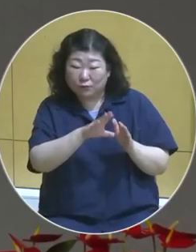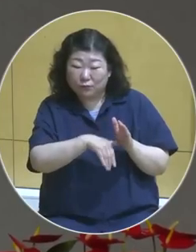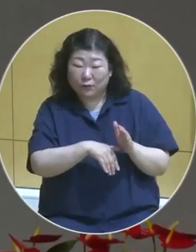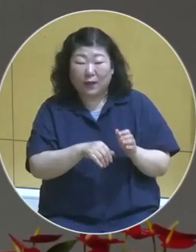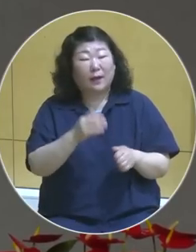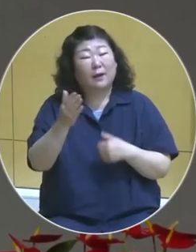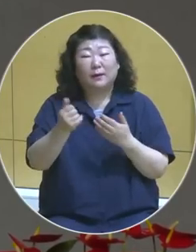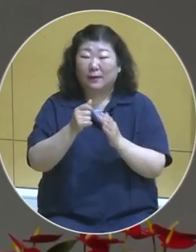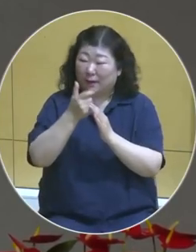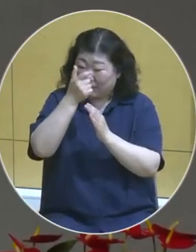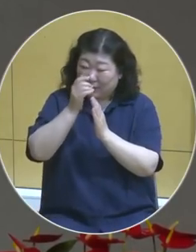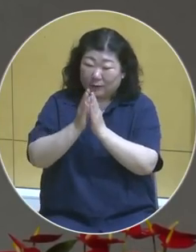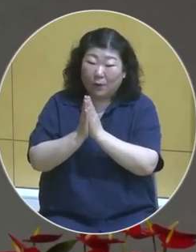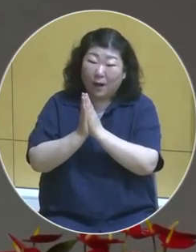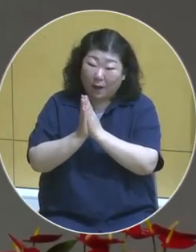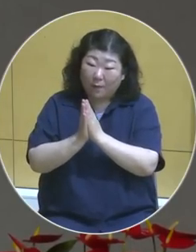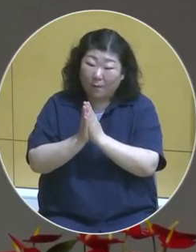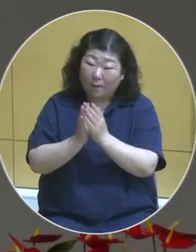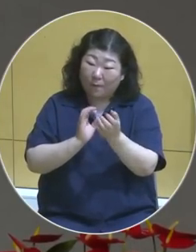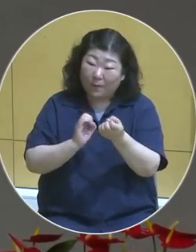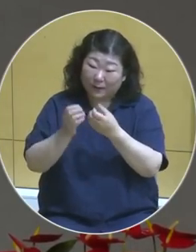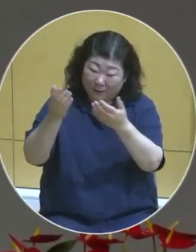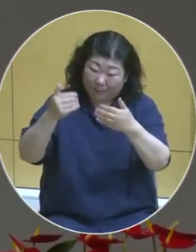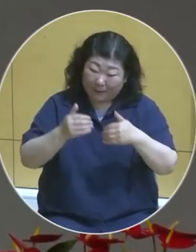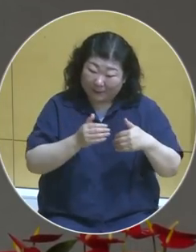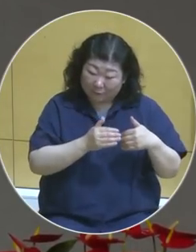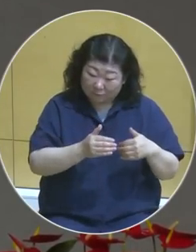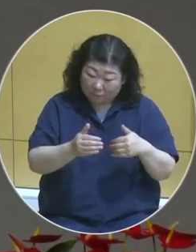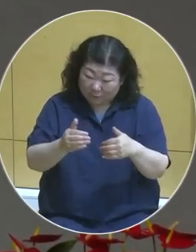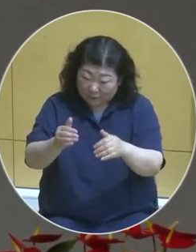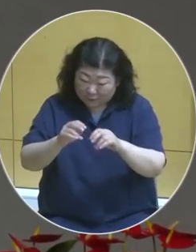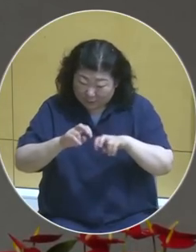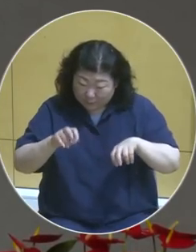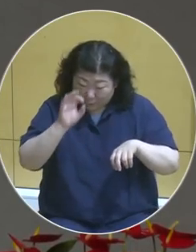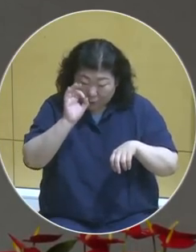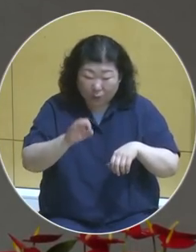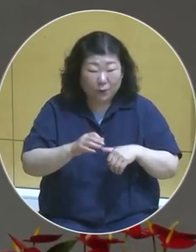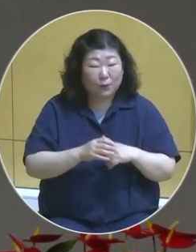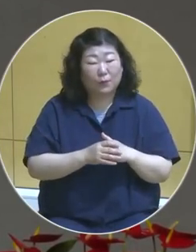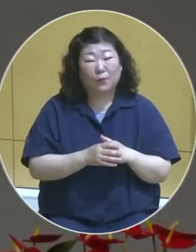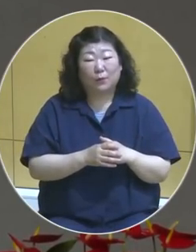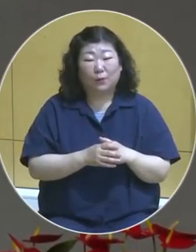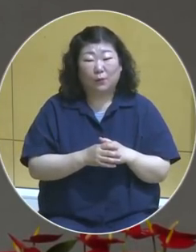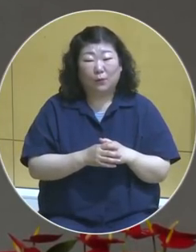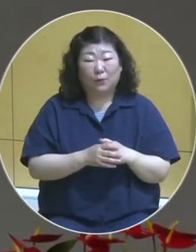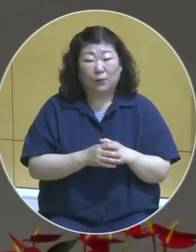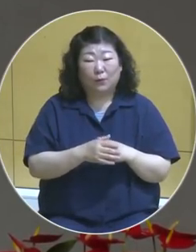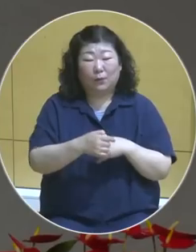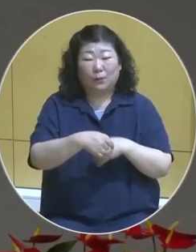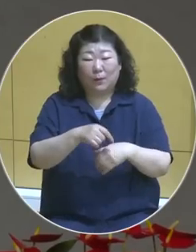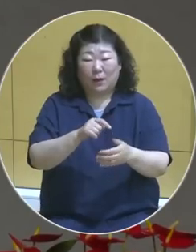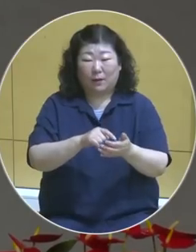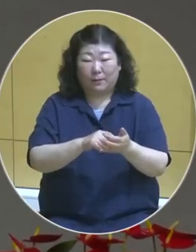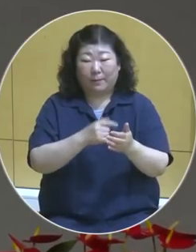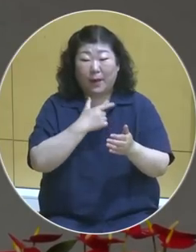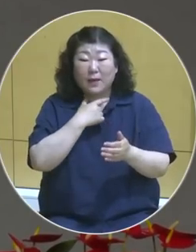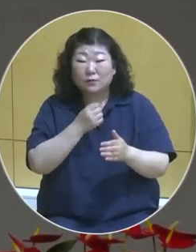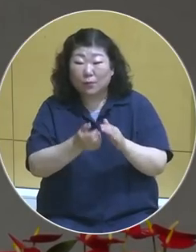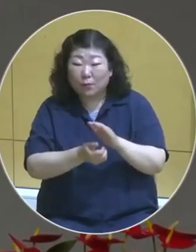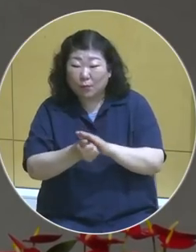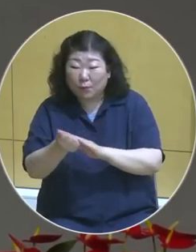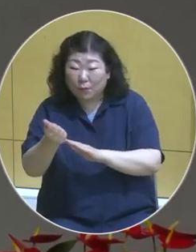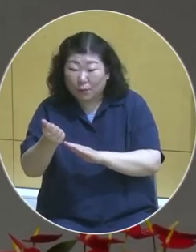하나님께 기도하며 응답받는 그 과정들을 우리가 살펴보면서 정말 우리 마음에 모두 마음의 손을 품고